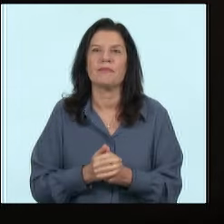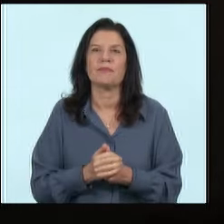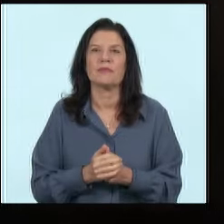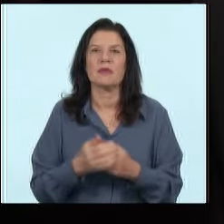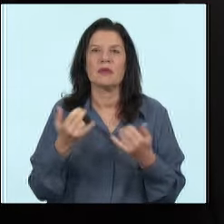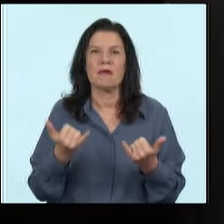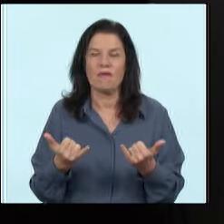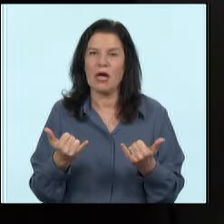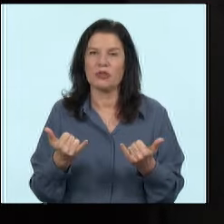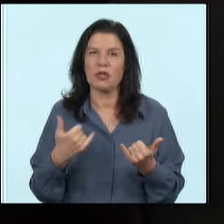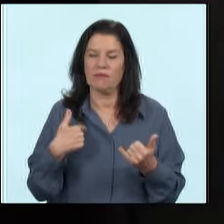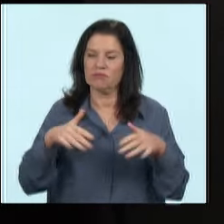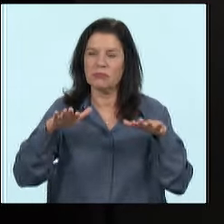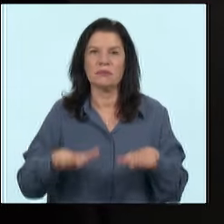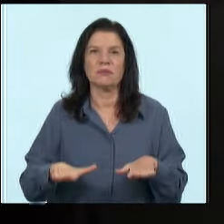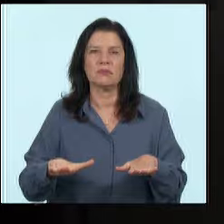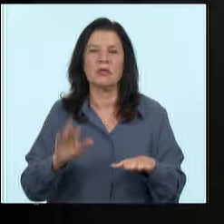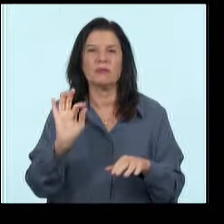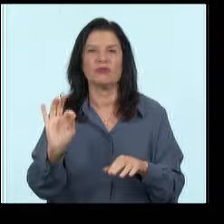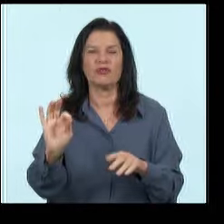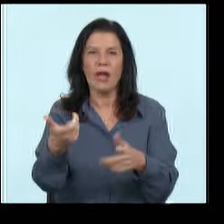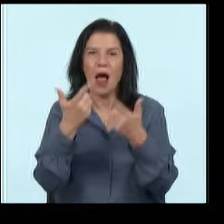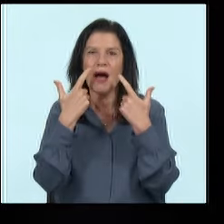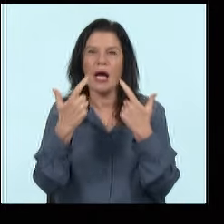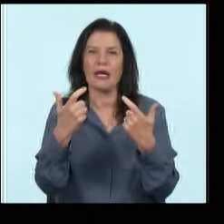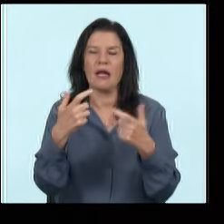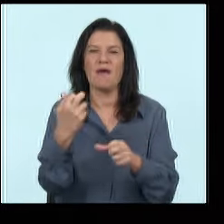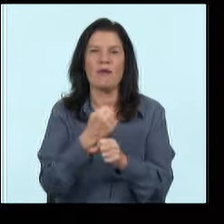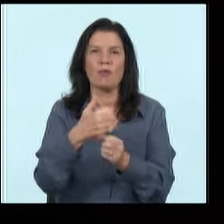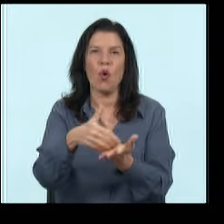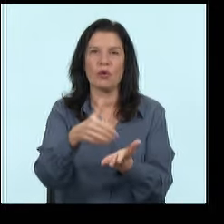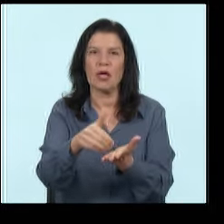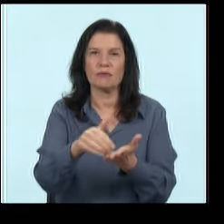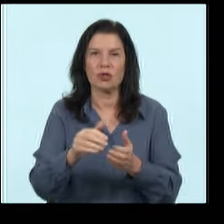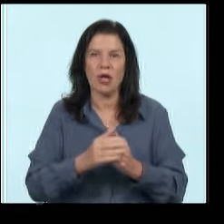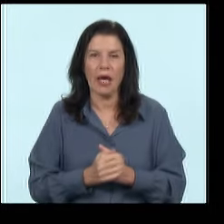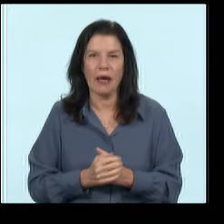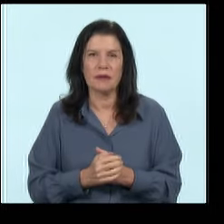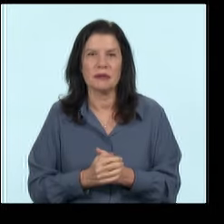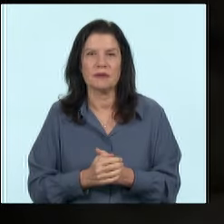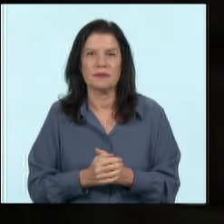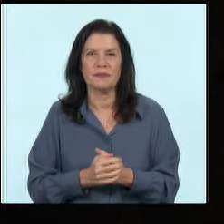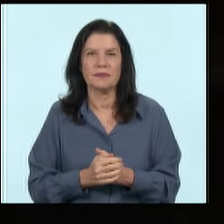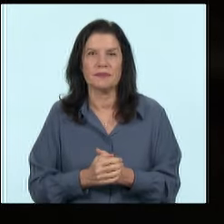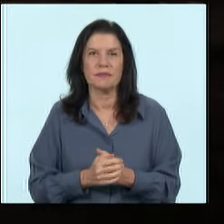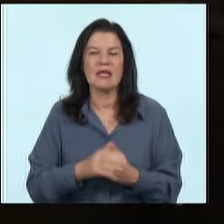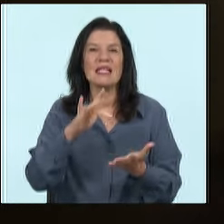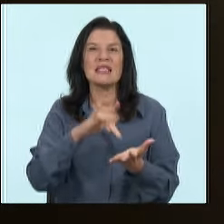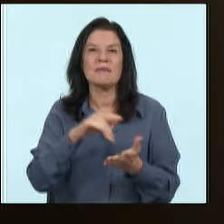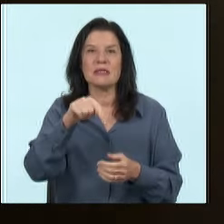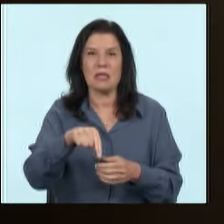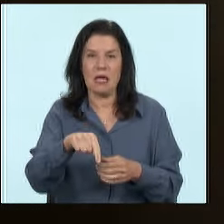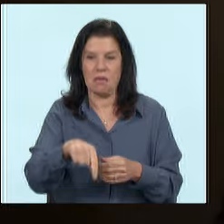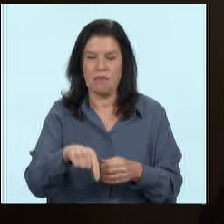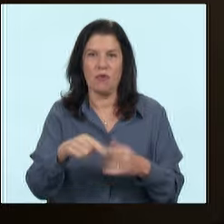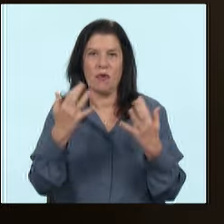להגנה ונתקים לפקולות ההמפה. יש לנו פה עמדה של מגיס. אנחנו נמצאים ממש מספר ימים אחרי